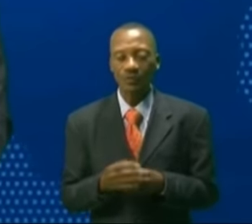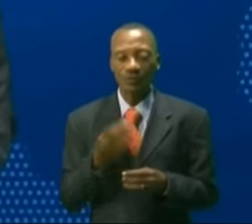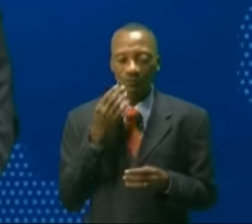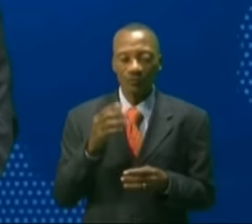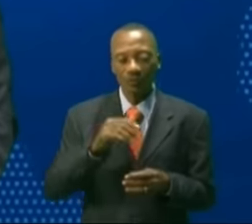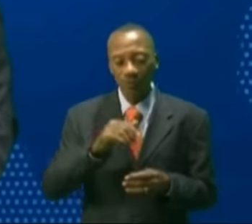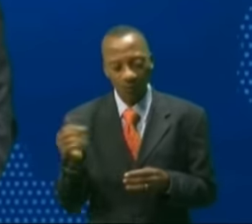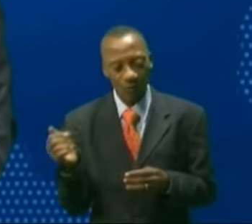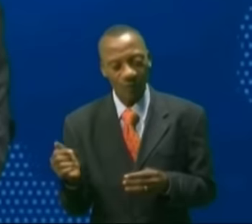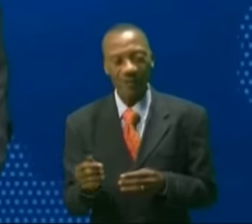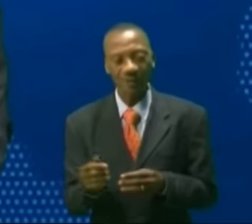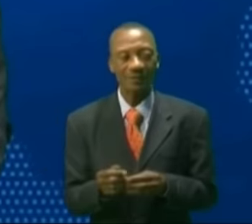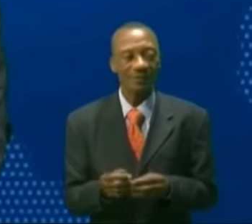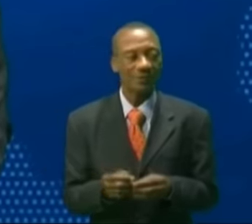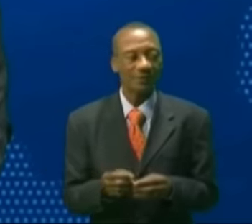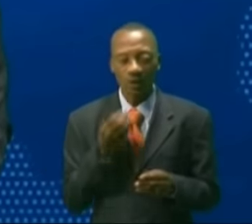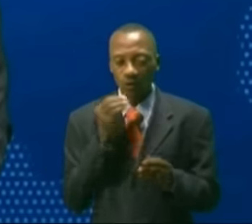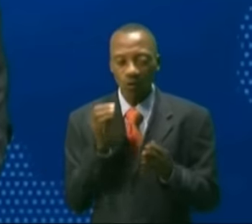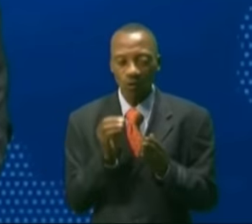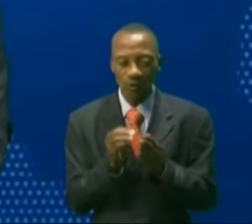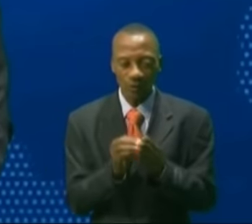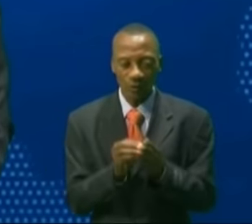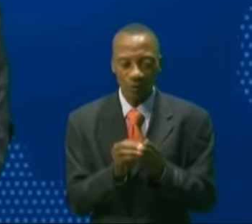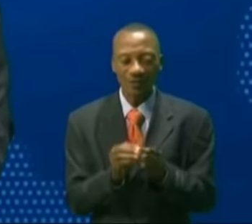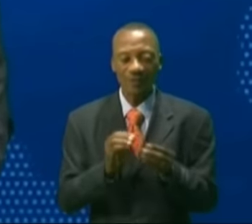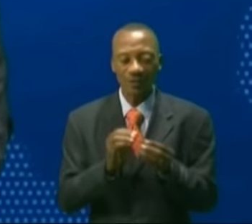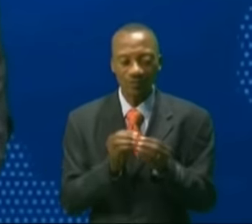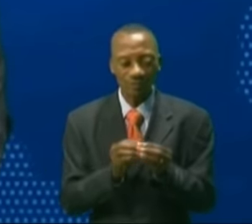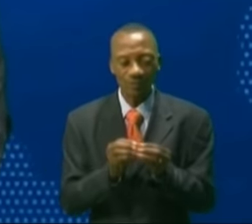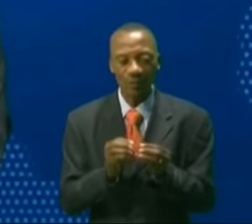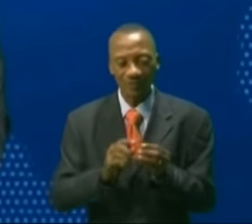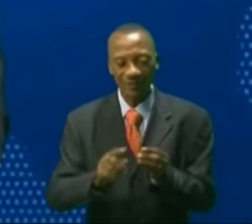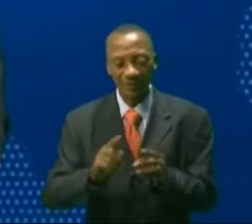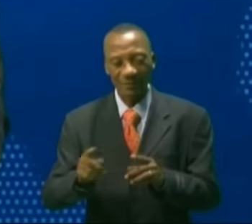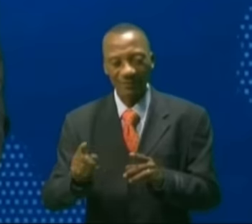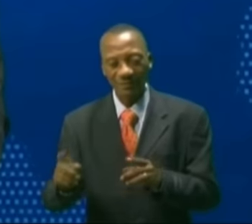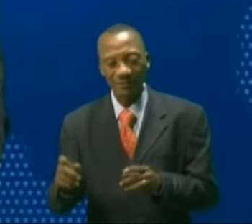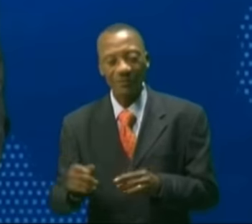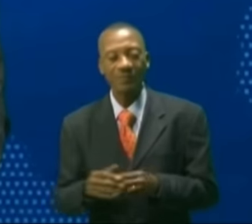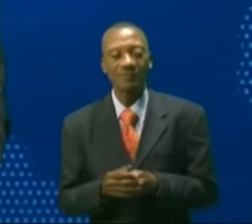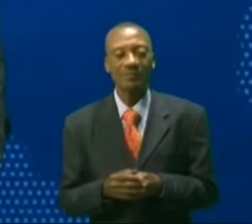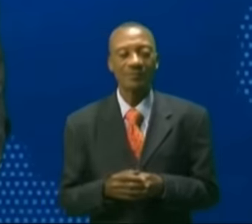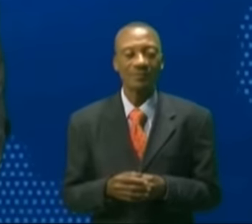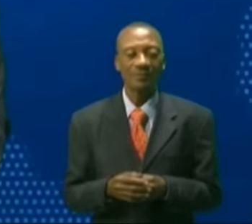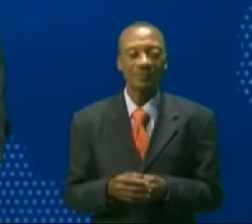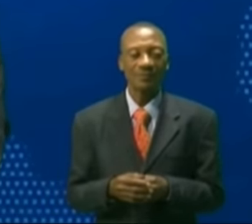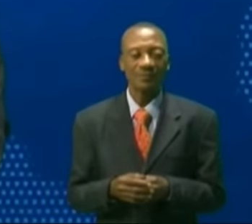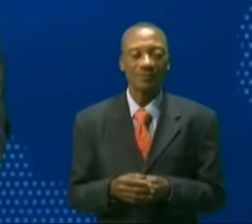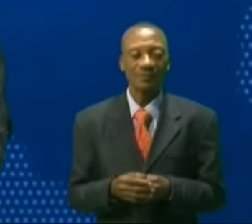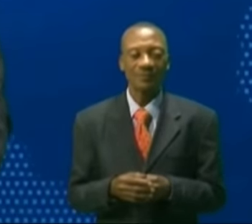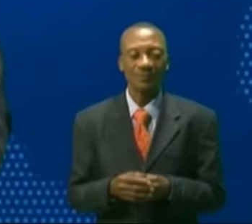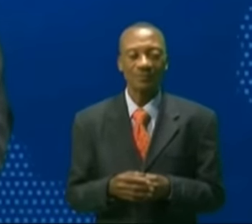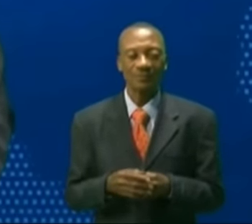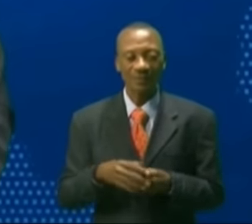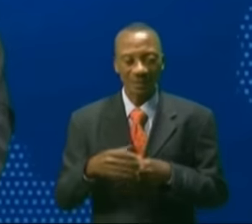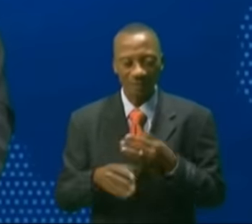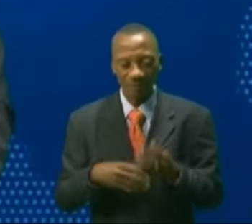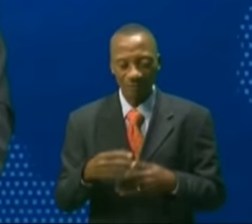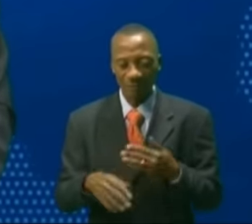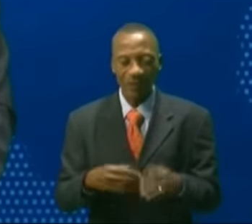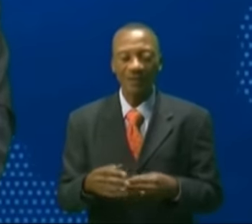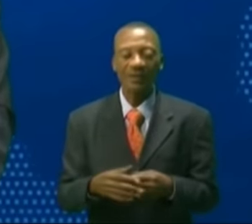du 6 mai 2021 de la Cour constitutionnelle, siégeant en appréciation de la constitutionnalité de l'ordonnance